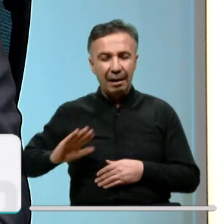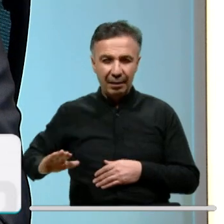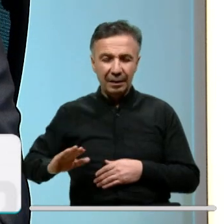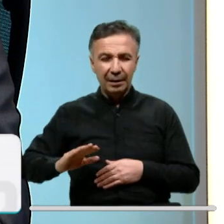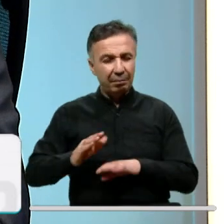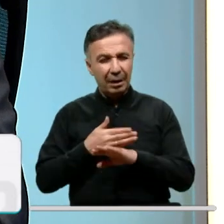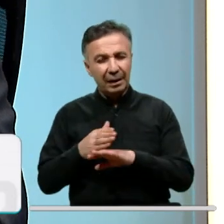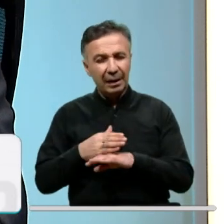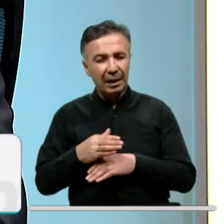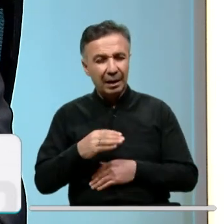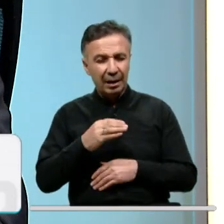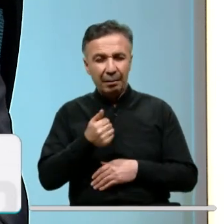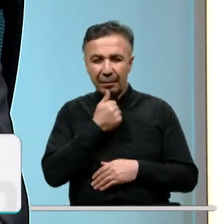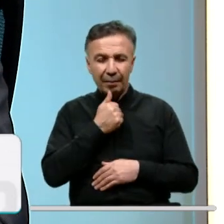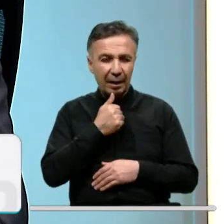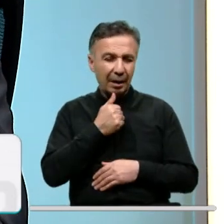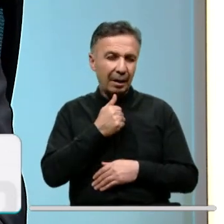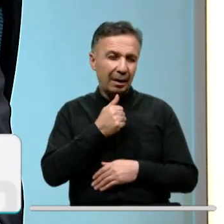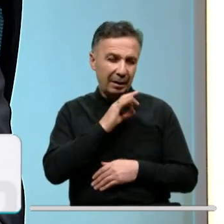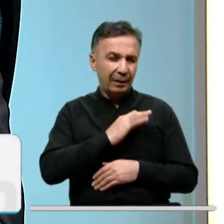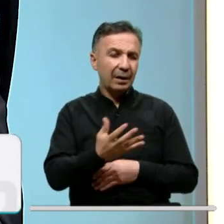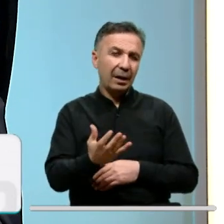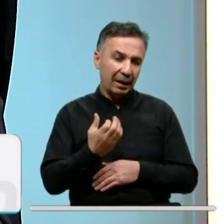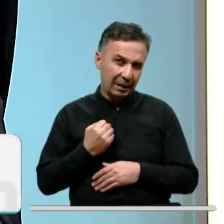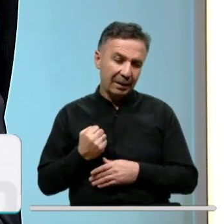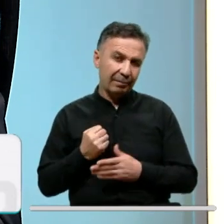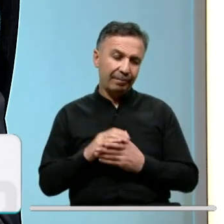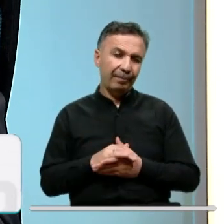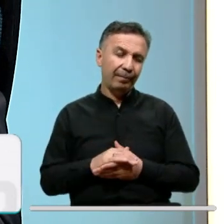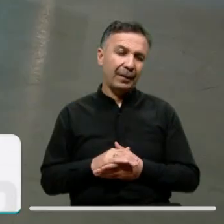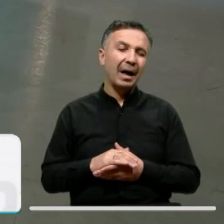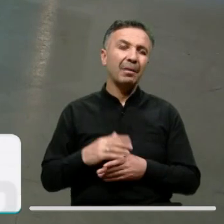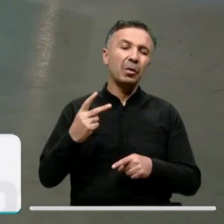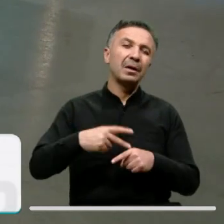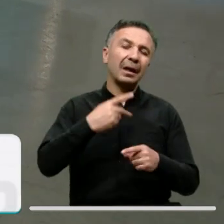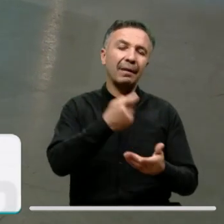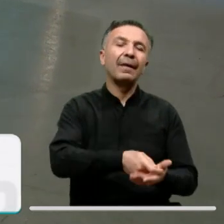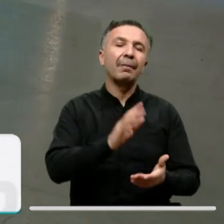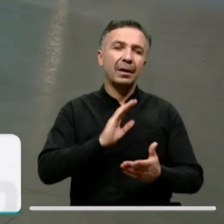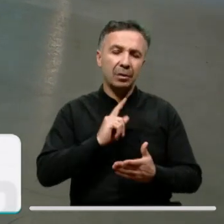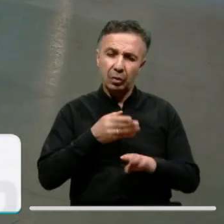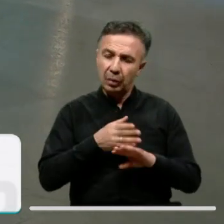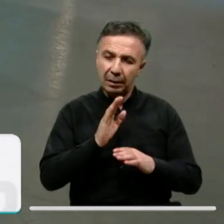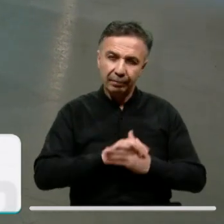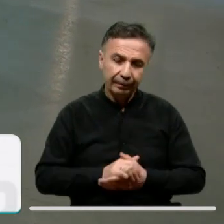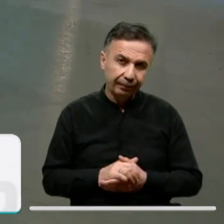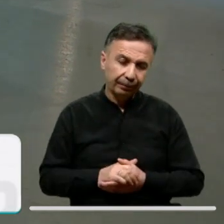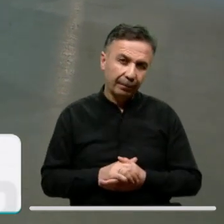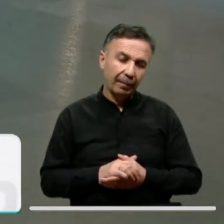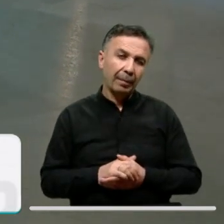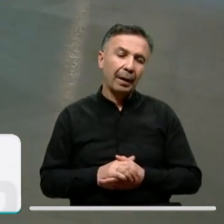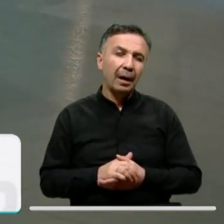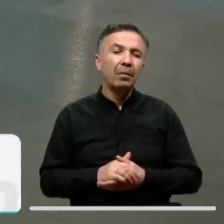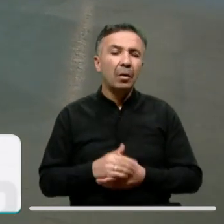edebilir. Onun için baba evlat, evlat babaya, anneye ne yapamaz? Zekat vermez. Vermemelidir de. Vermemeli. İlla